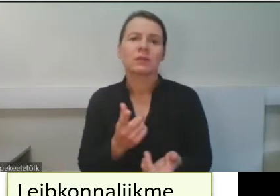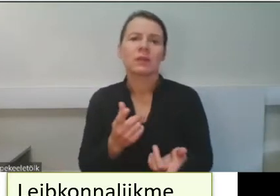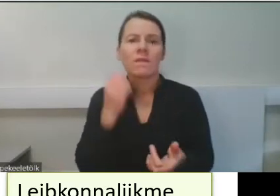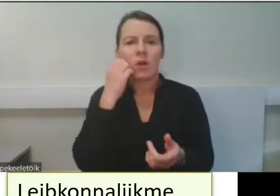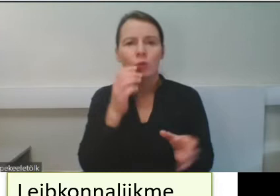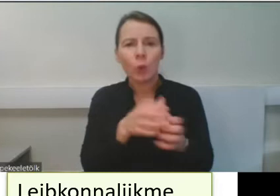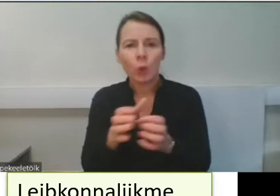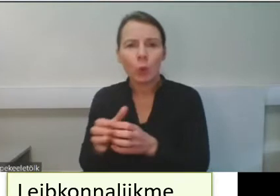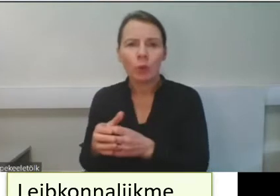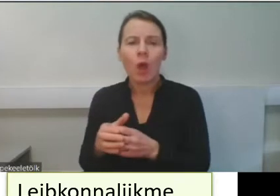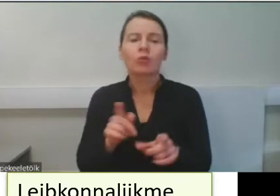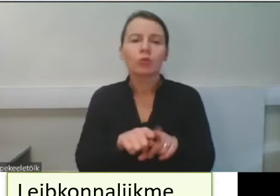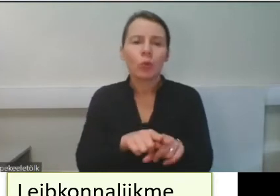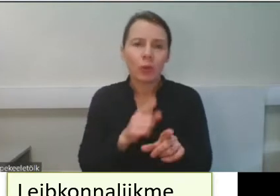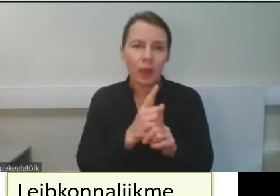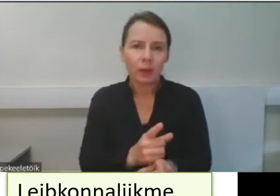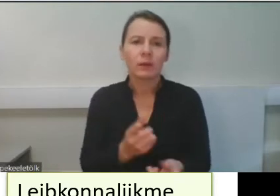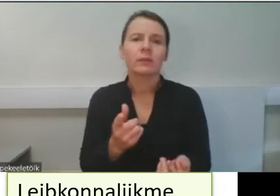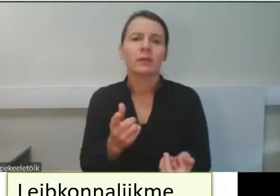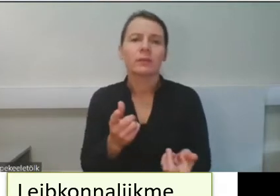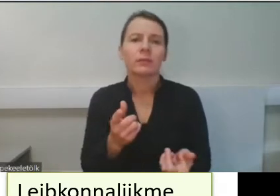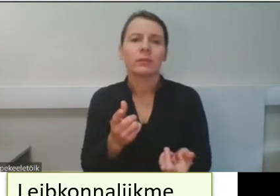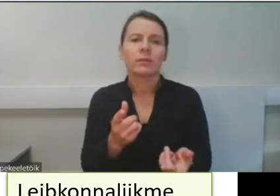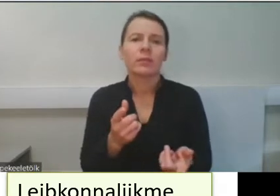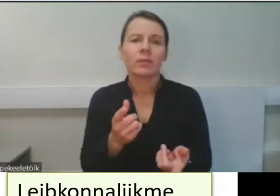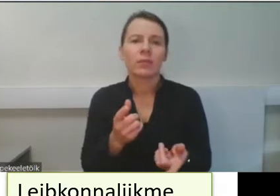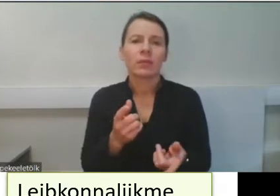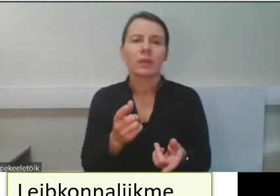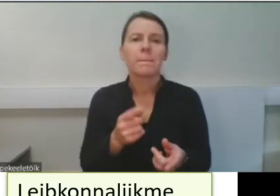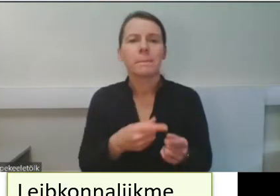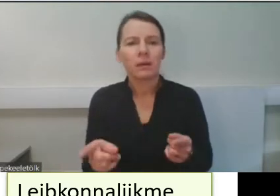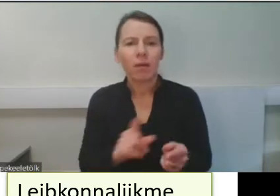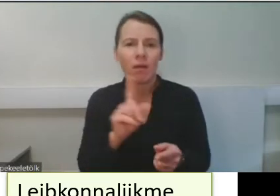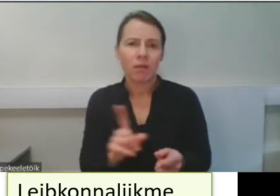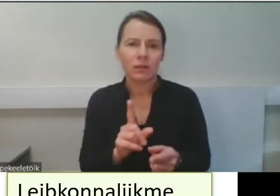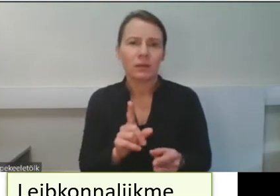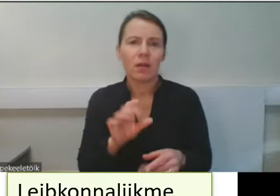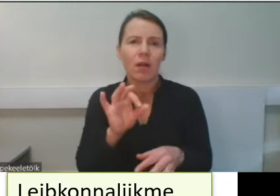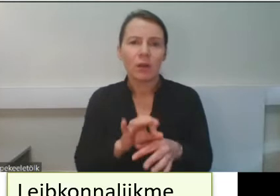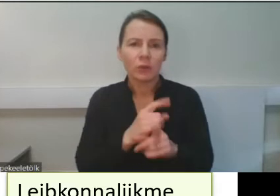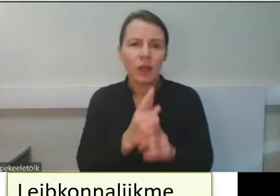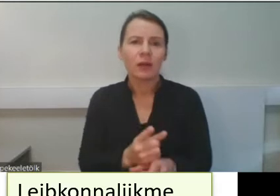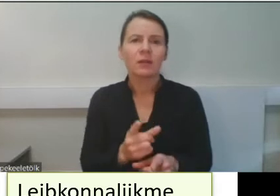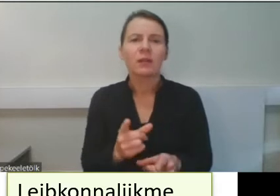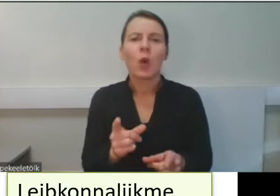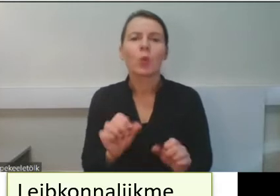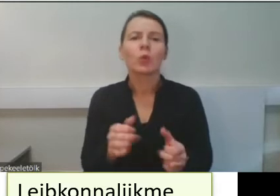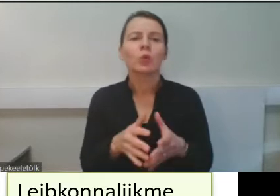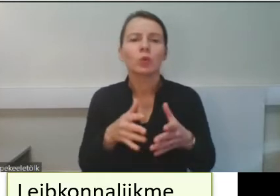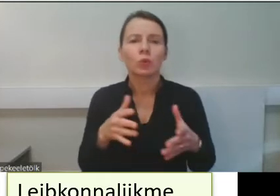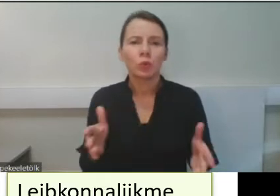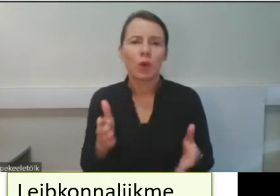alkoholita jookidele ja nende puhul siis on see osakaal suurem kui näiteks kõikides leibkondades . ehk